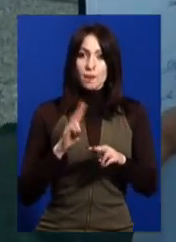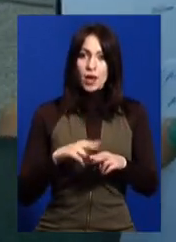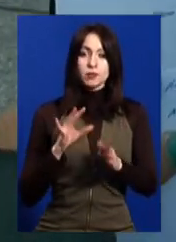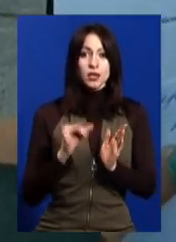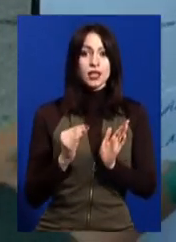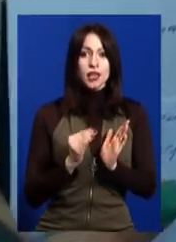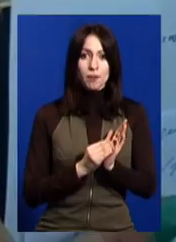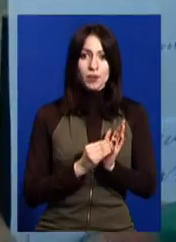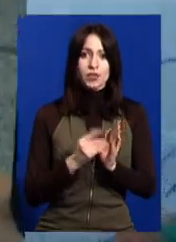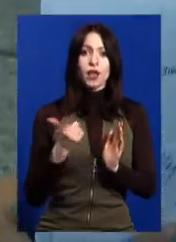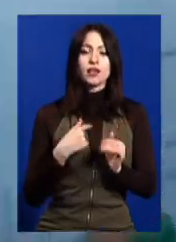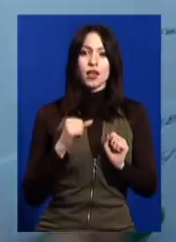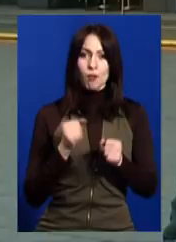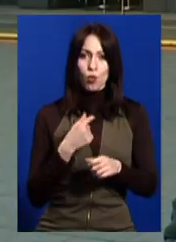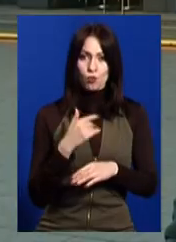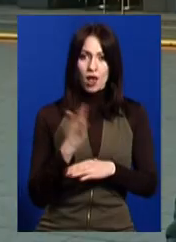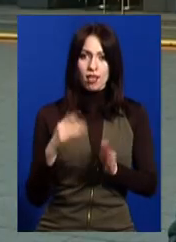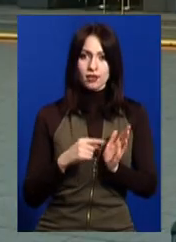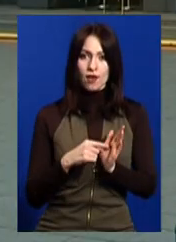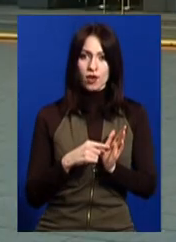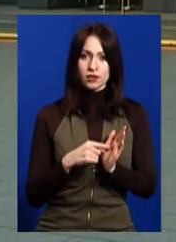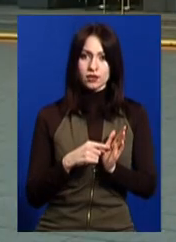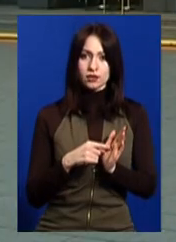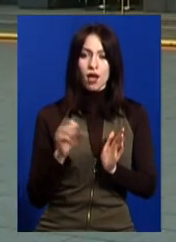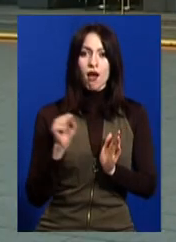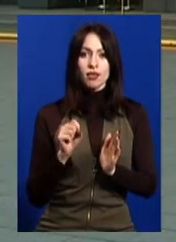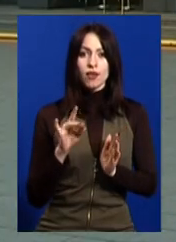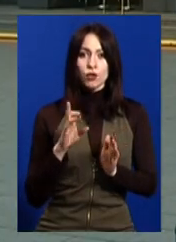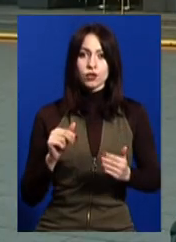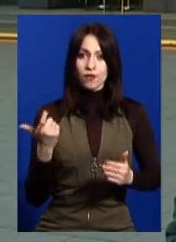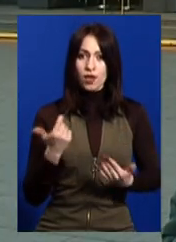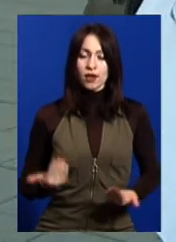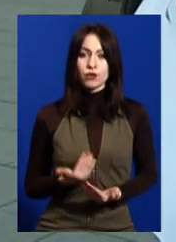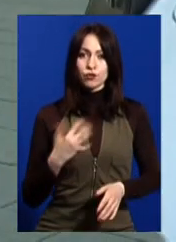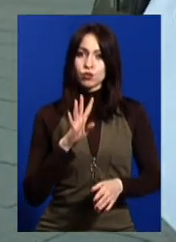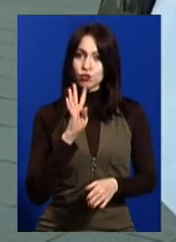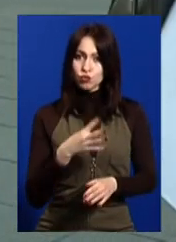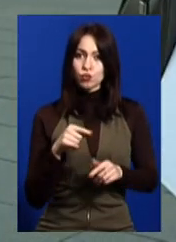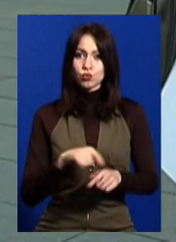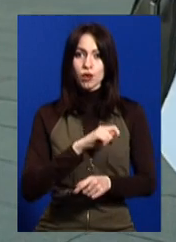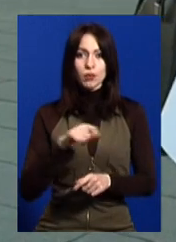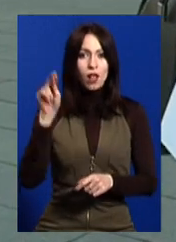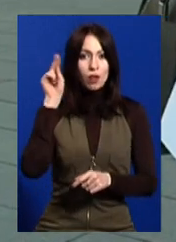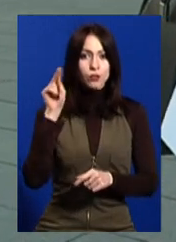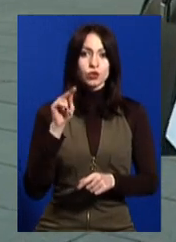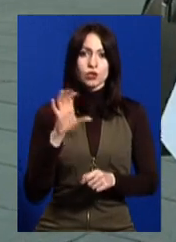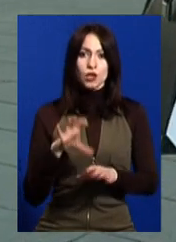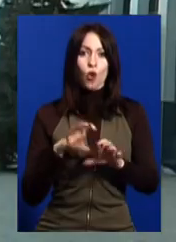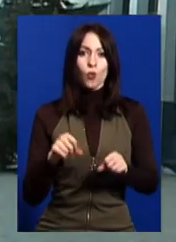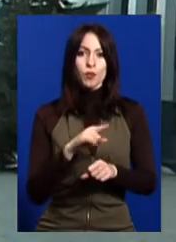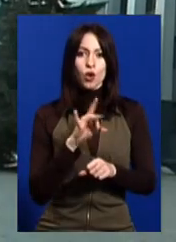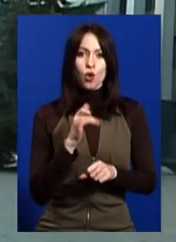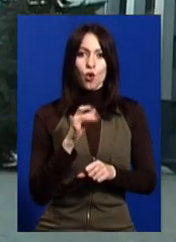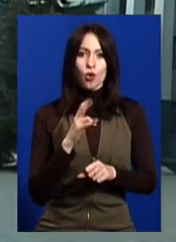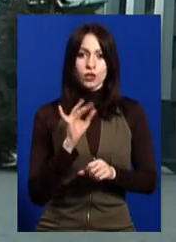написано, власне, де я можу проголосувати. Анна Солонська у Харкові мешкає четвертий рік. Сюди приїхала навчатися з окупованих Ровеньків,